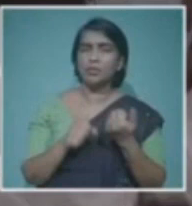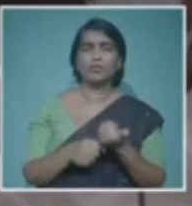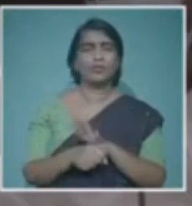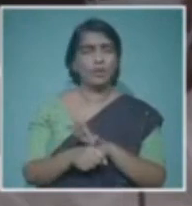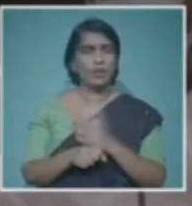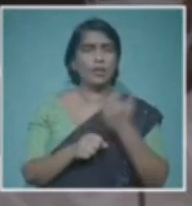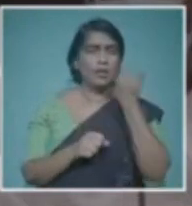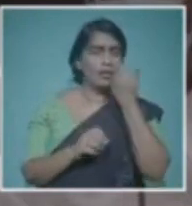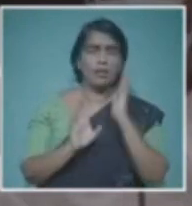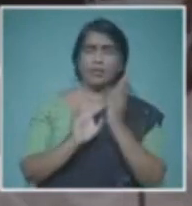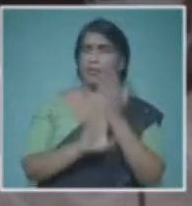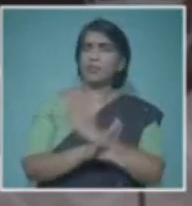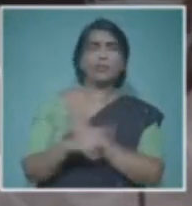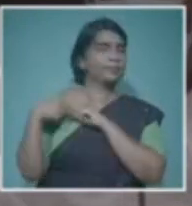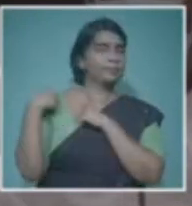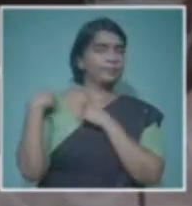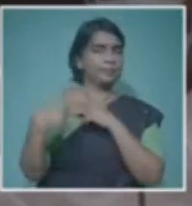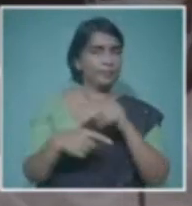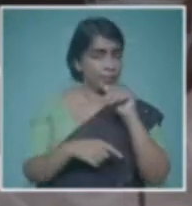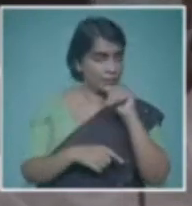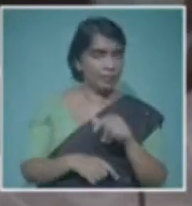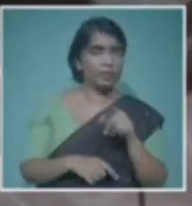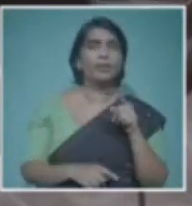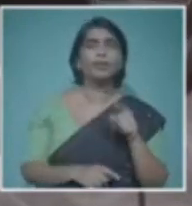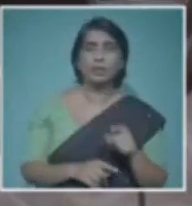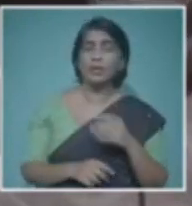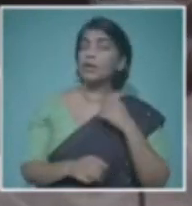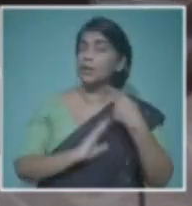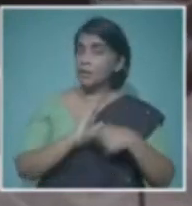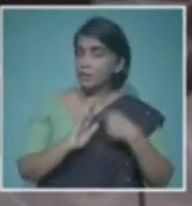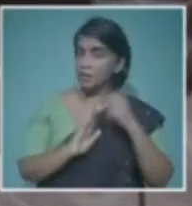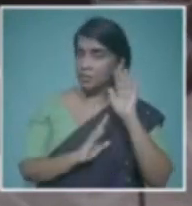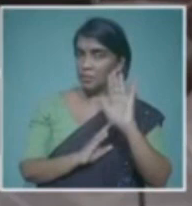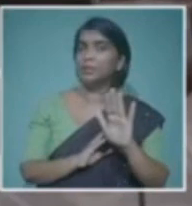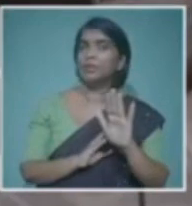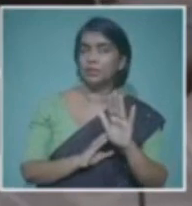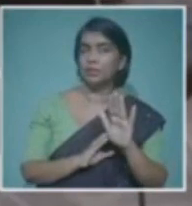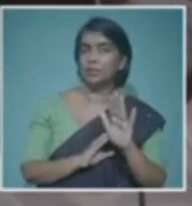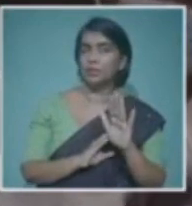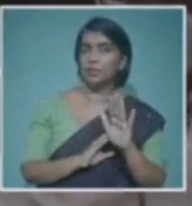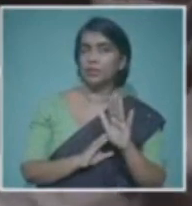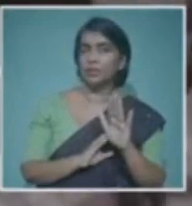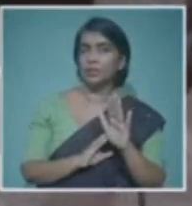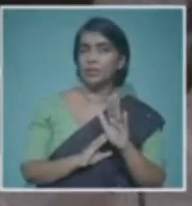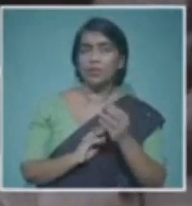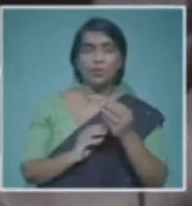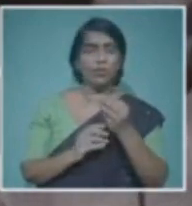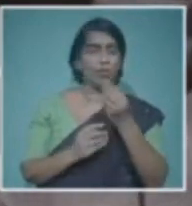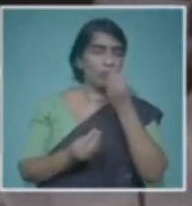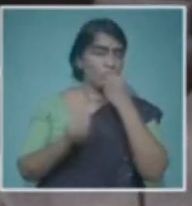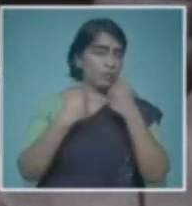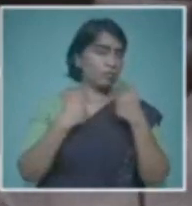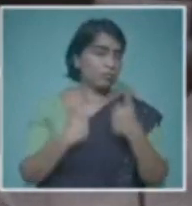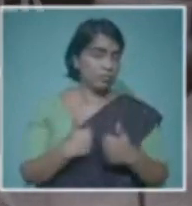කොවිඩ් වසංගතයක් පෙර සිටම ඇත්ත වශයෙන්ම රටේ මේ